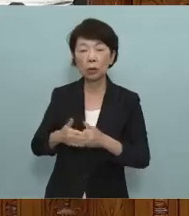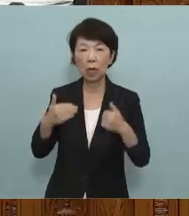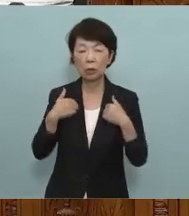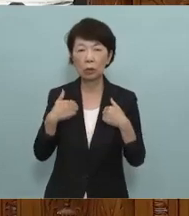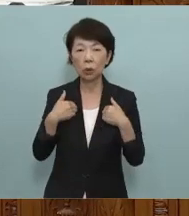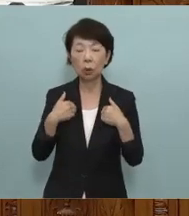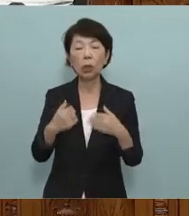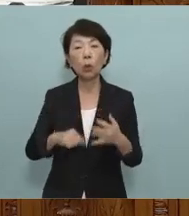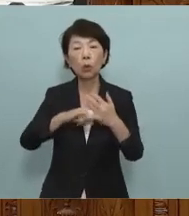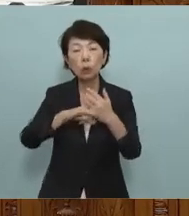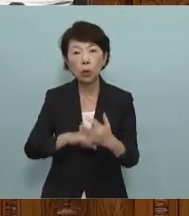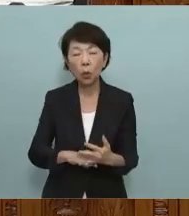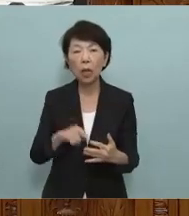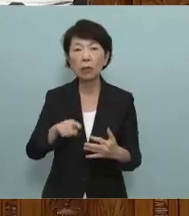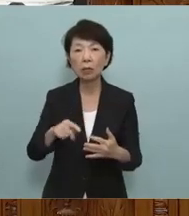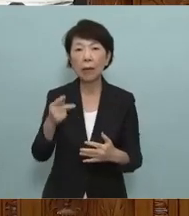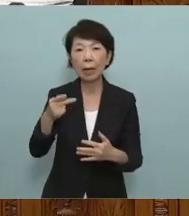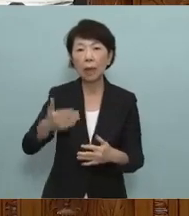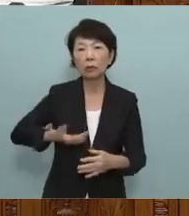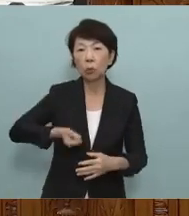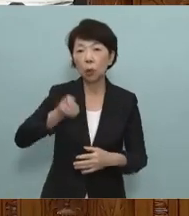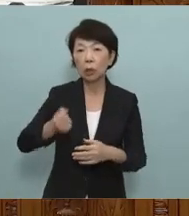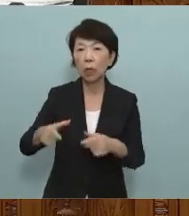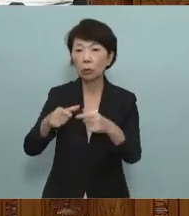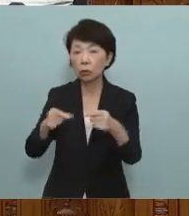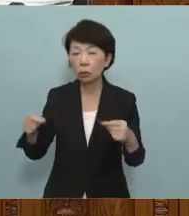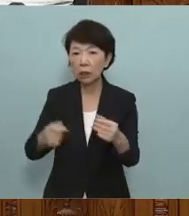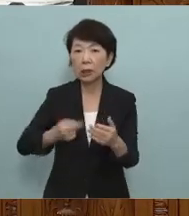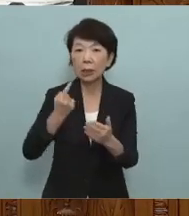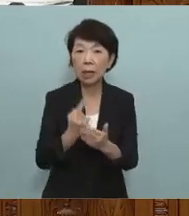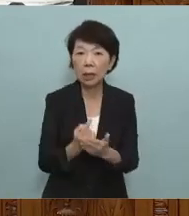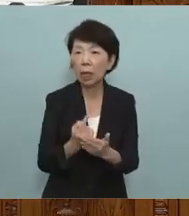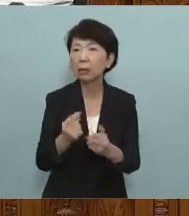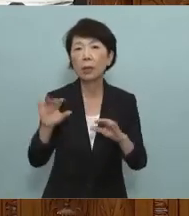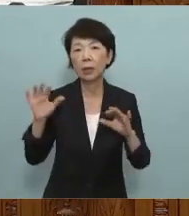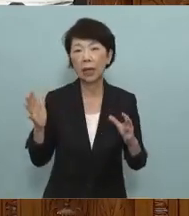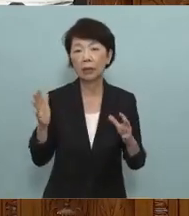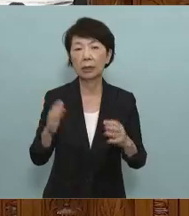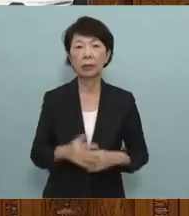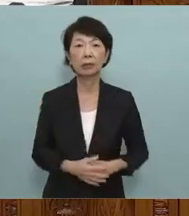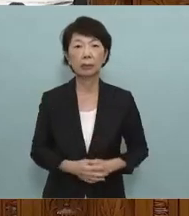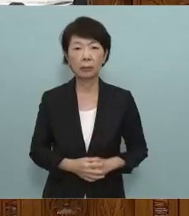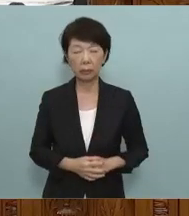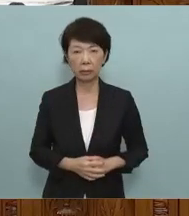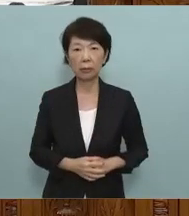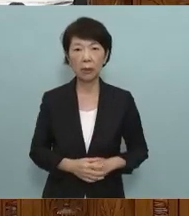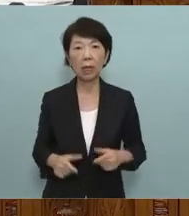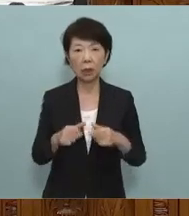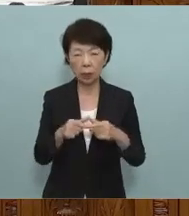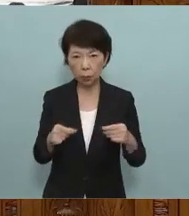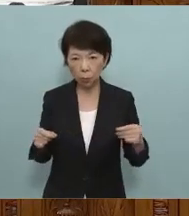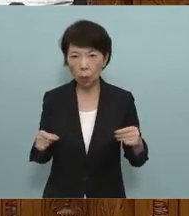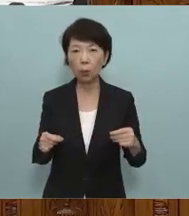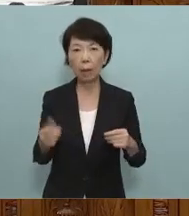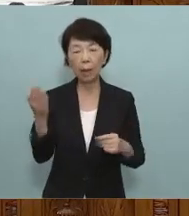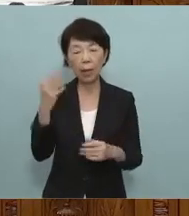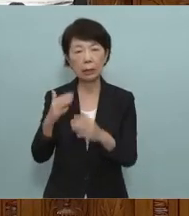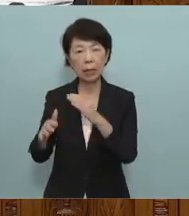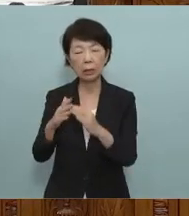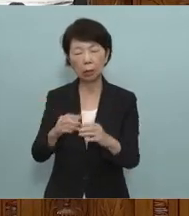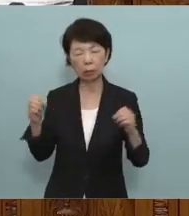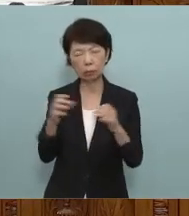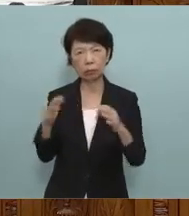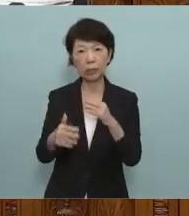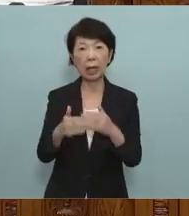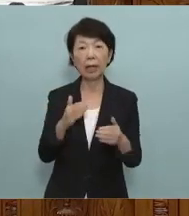同条約には核兵器国は一カ国も参加をしておりません。我が国は唯一の戦争被爆国